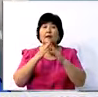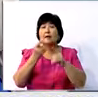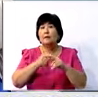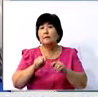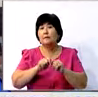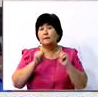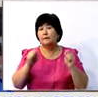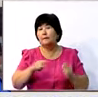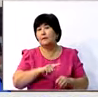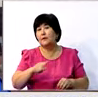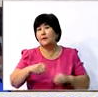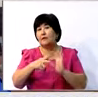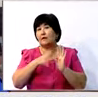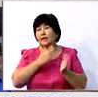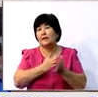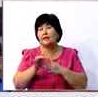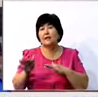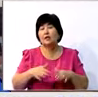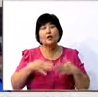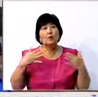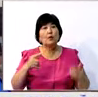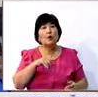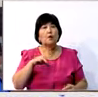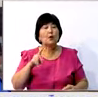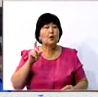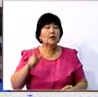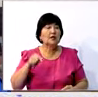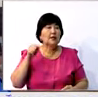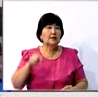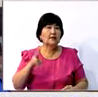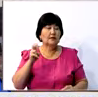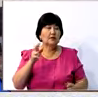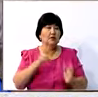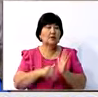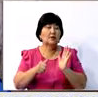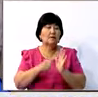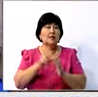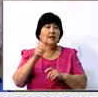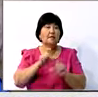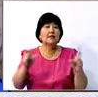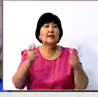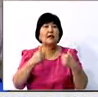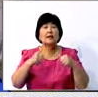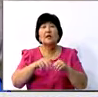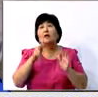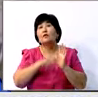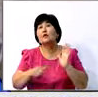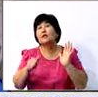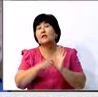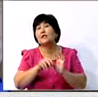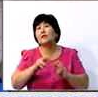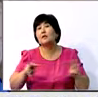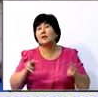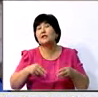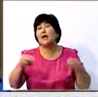его создании в течение 18 лет было задействовано более миллиона человек, 1286 предприятий и организаций, 86 министерств